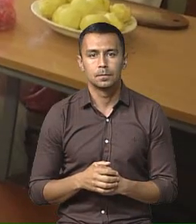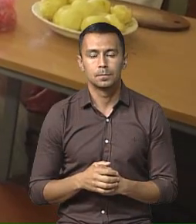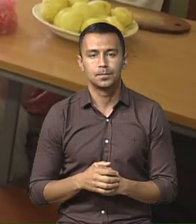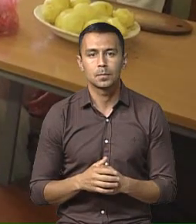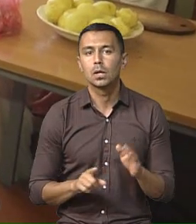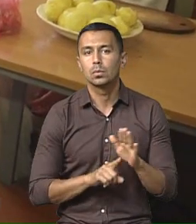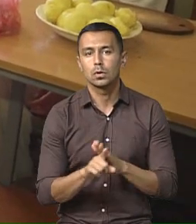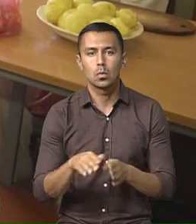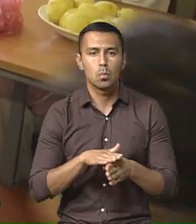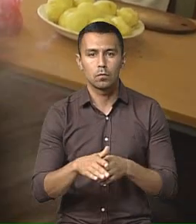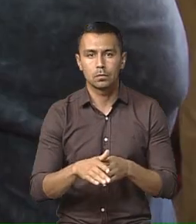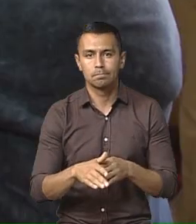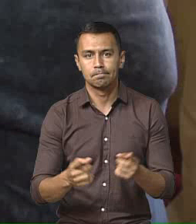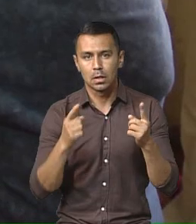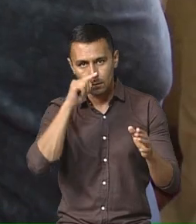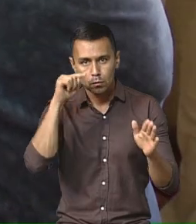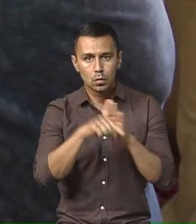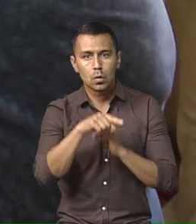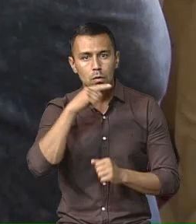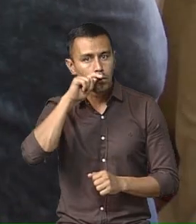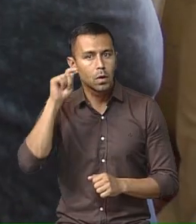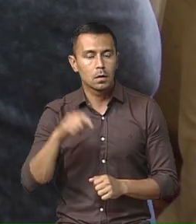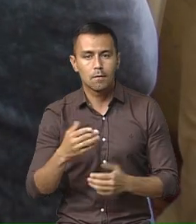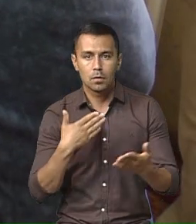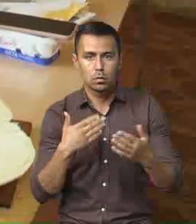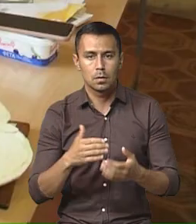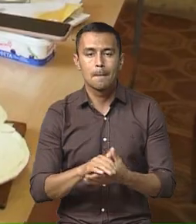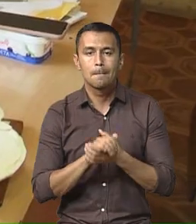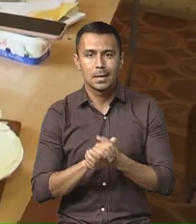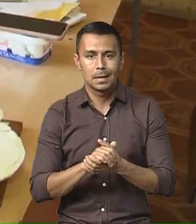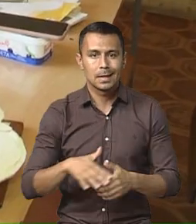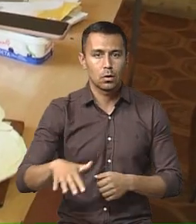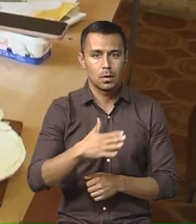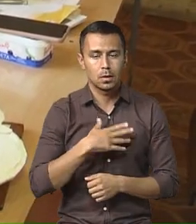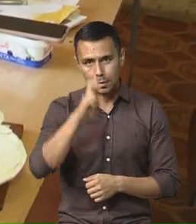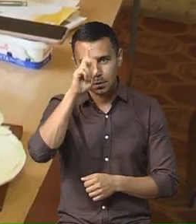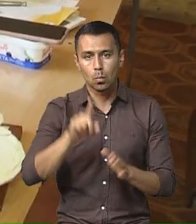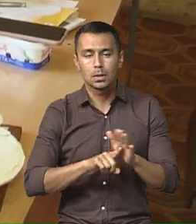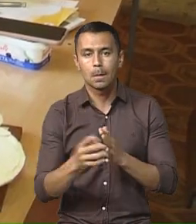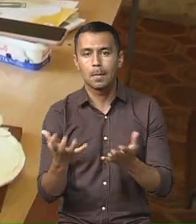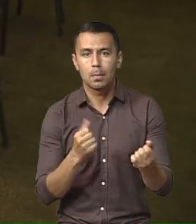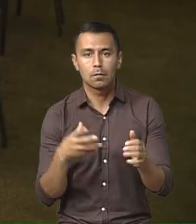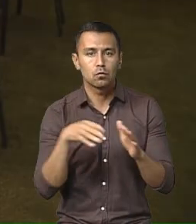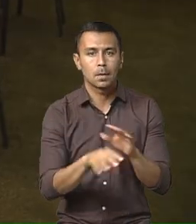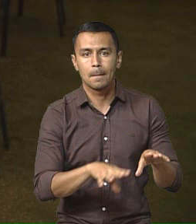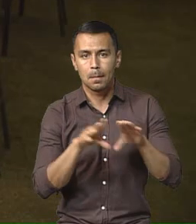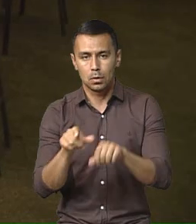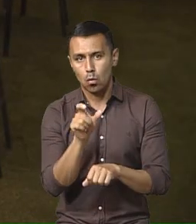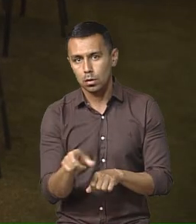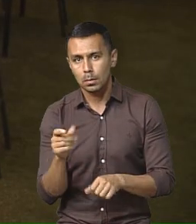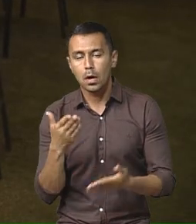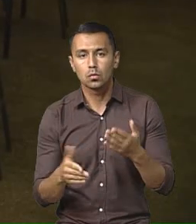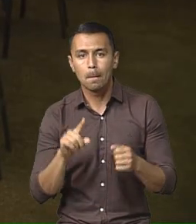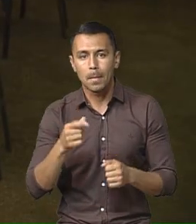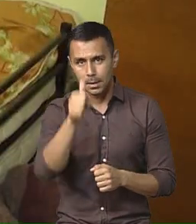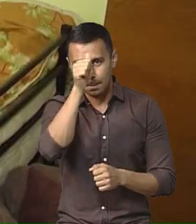З початку повномасштабного вторгнення Росії в Україну відносно мирні території нашої держави почали приймати внутрішньо переміщених осіб. Якщо в